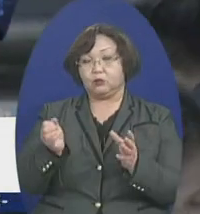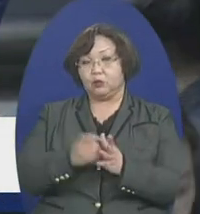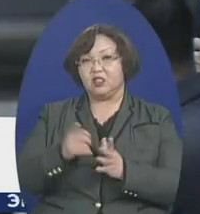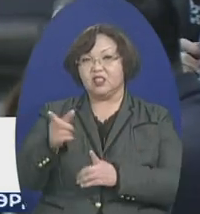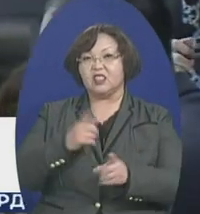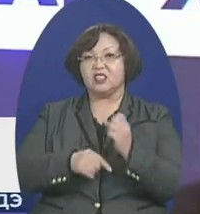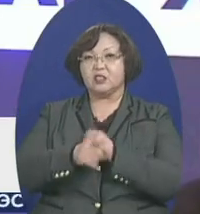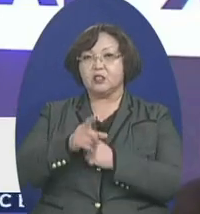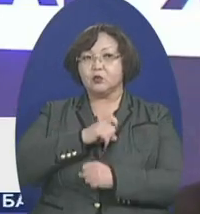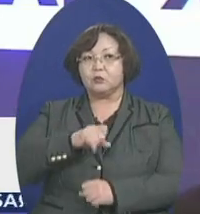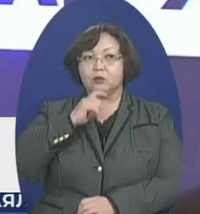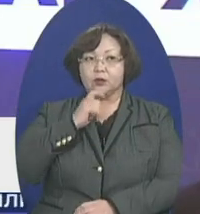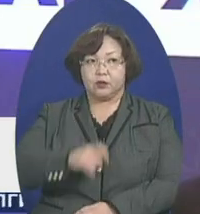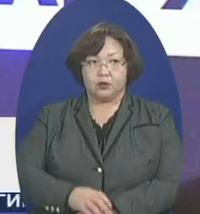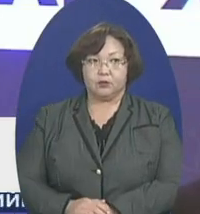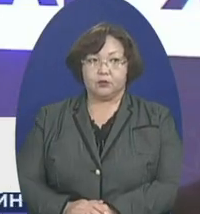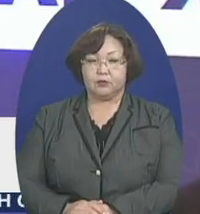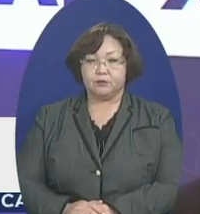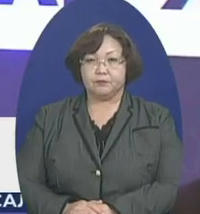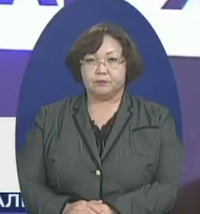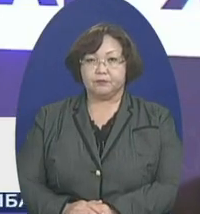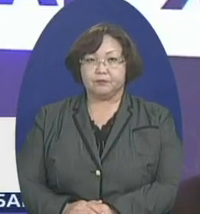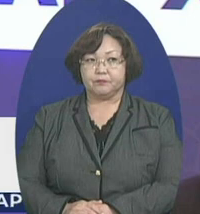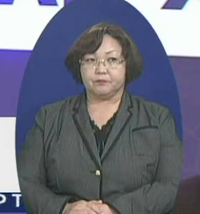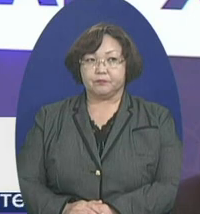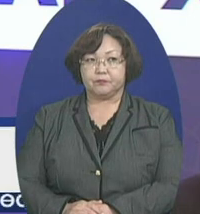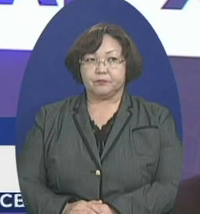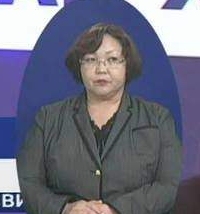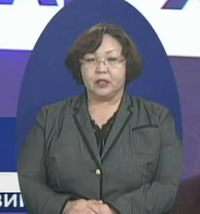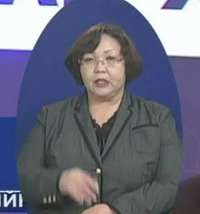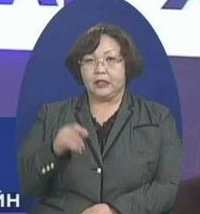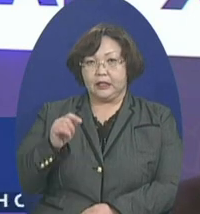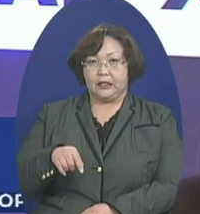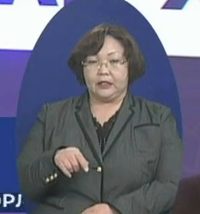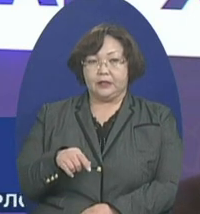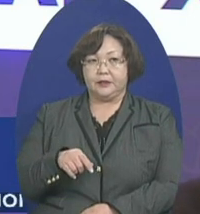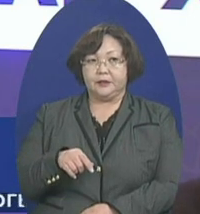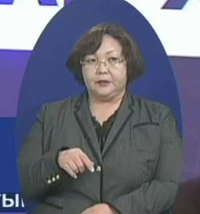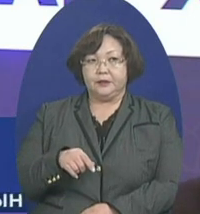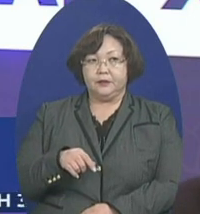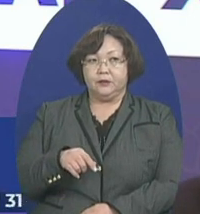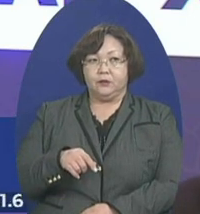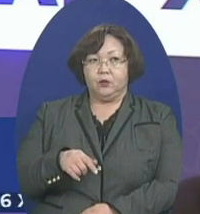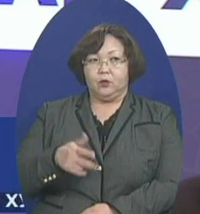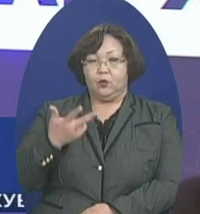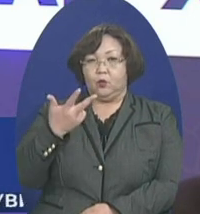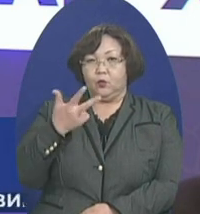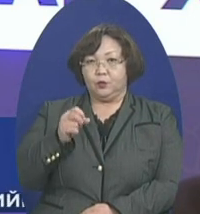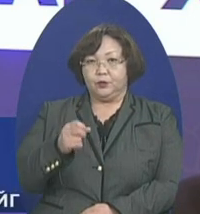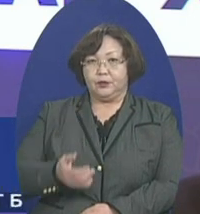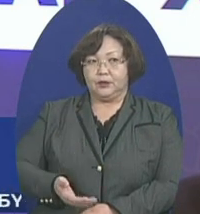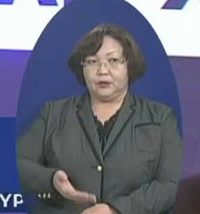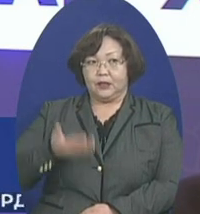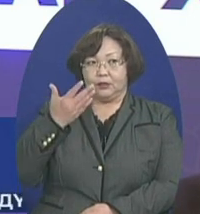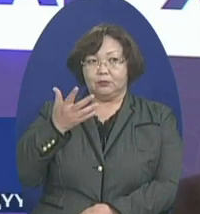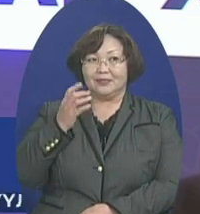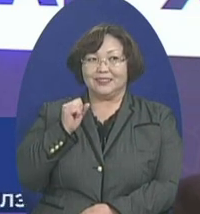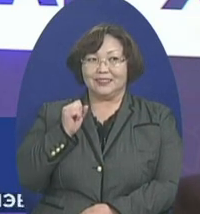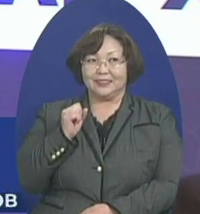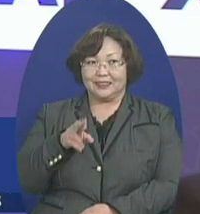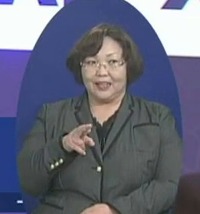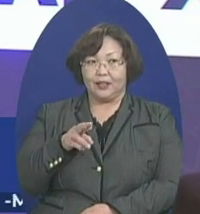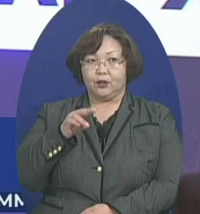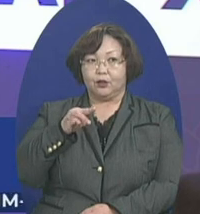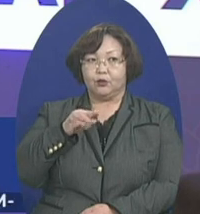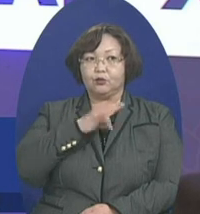байлаа. Бонтуудыг хөргөжүүлээд ингээд ирлээ. Нэг 30 гаруй сая